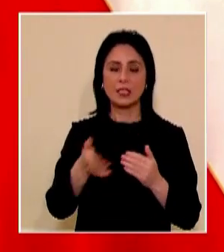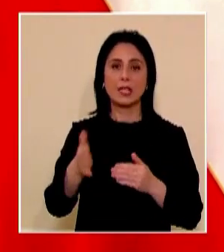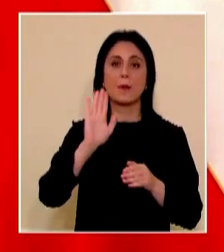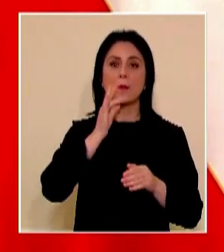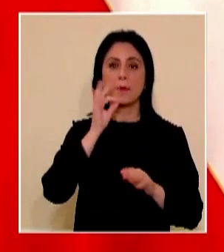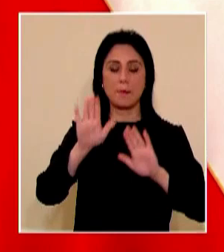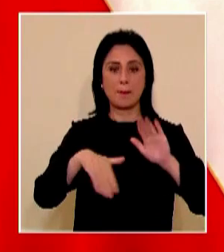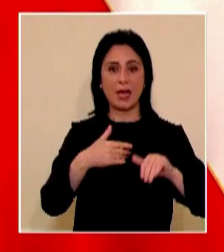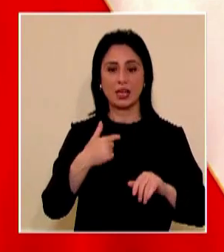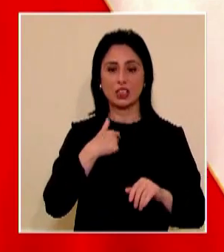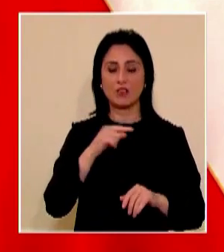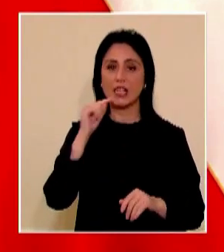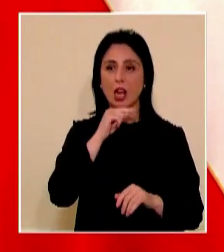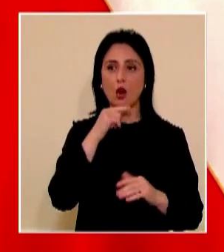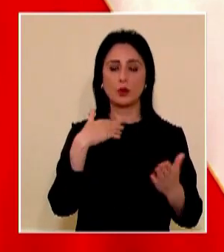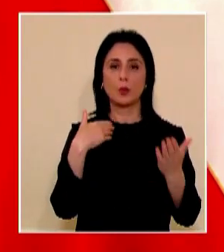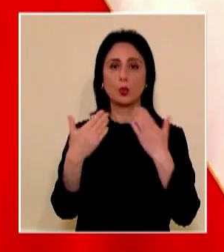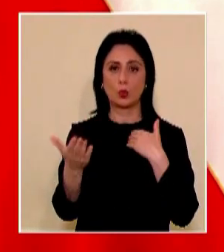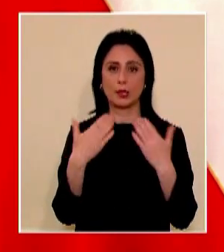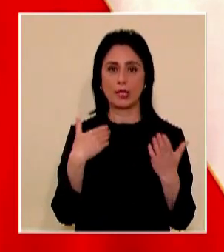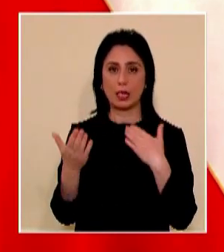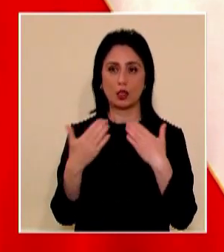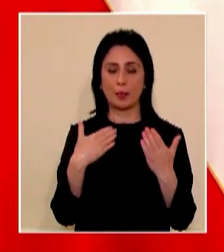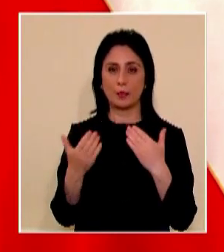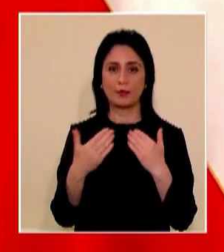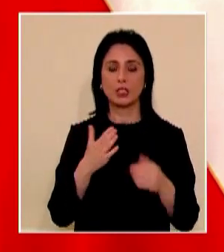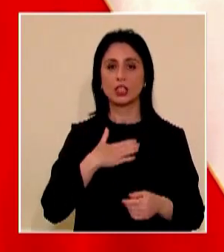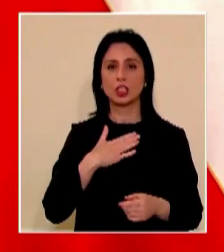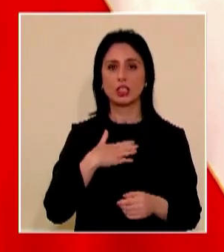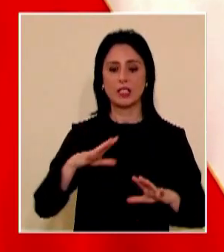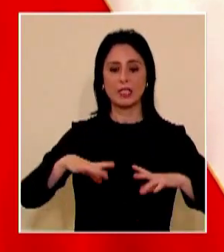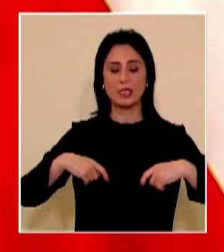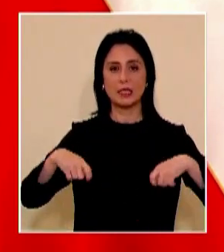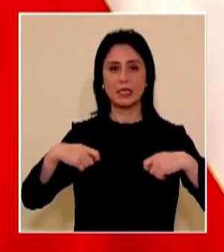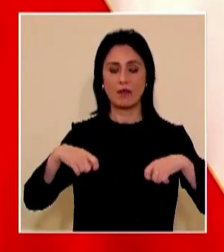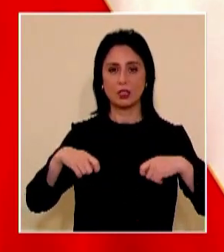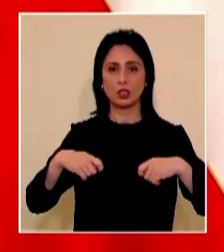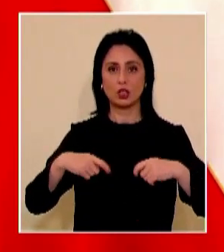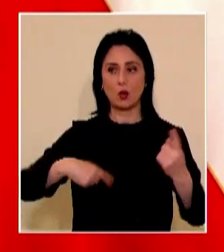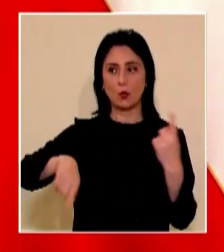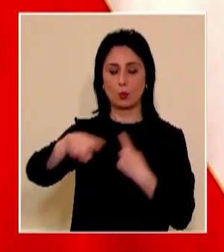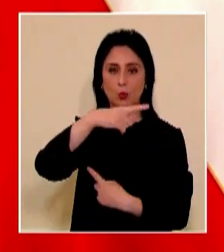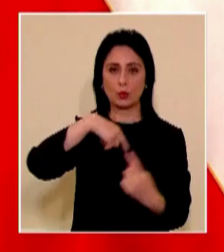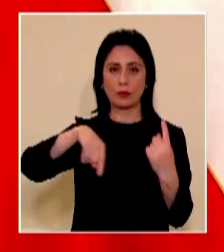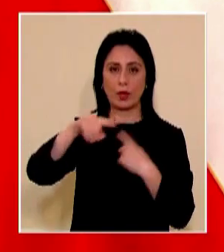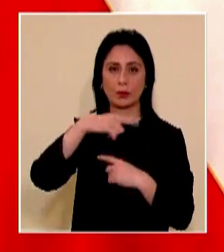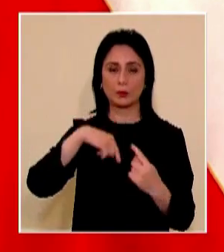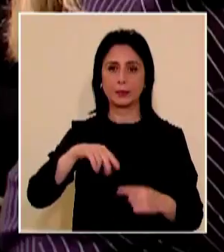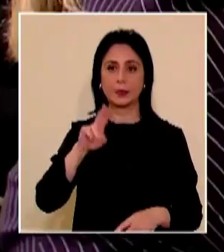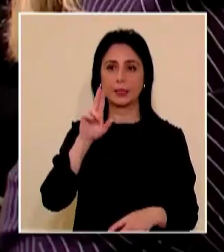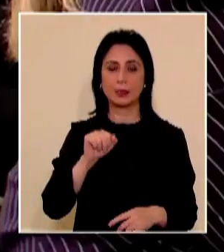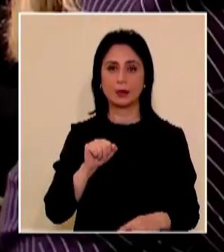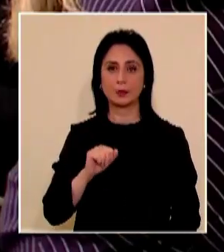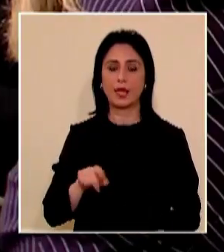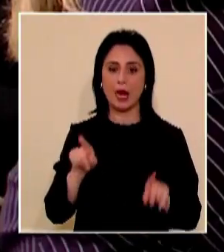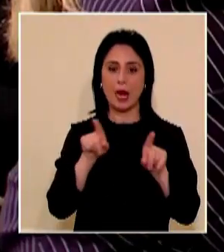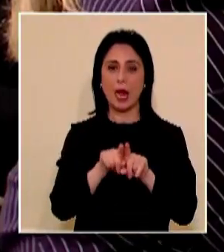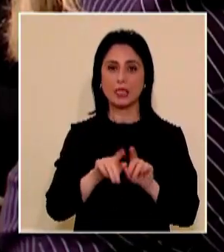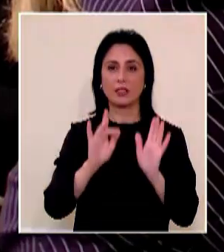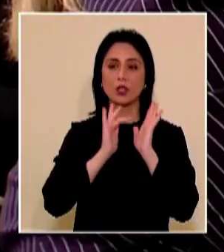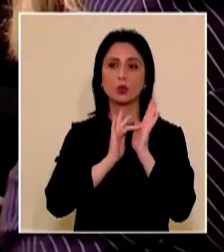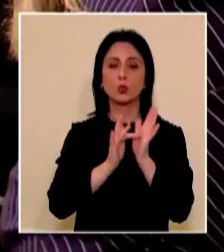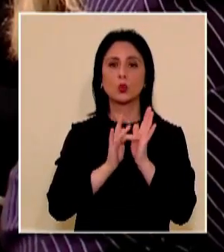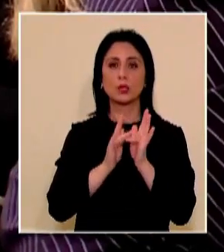W ramach pandemii, po pandemii chcielibyśmy ożywić nasze relacje handlowe i obroty